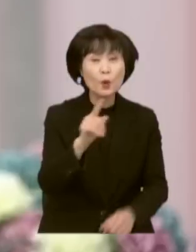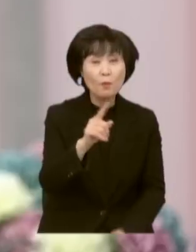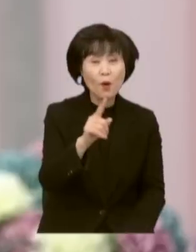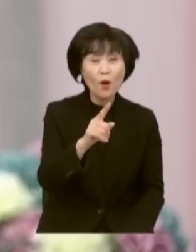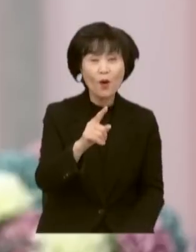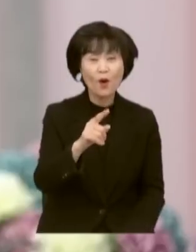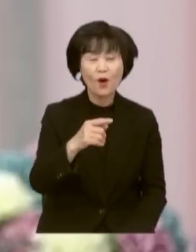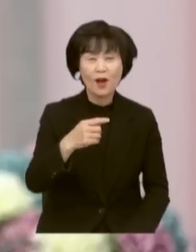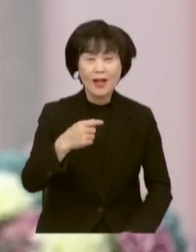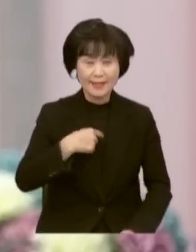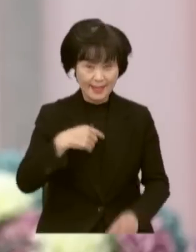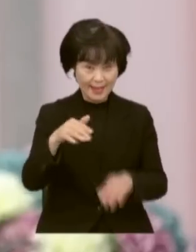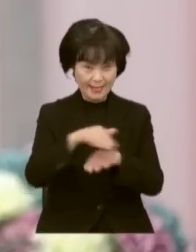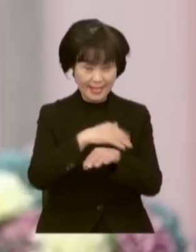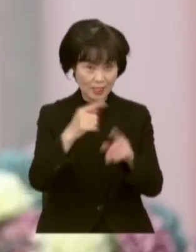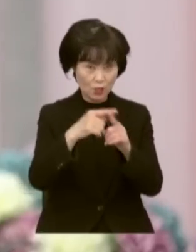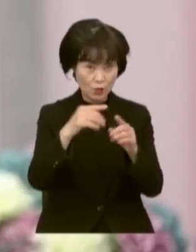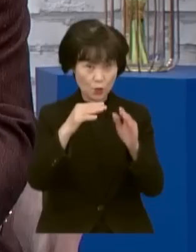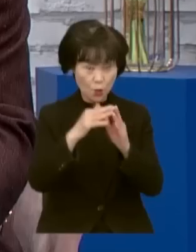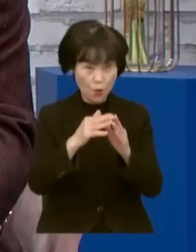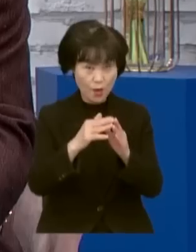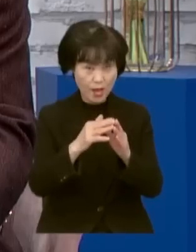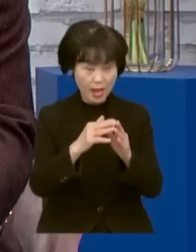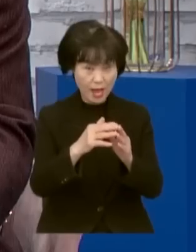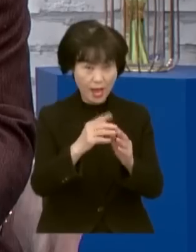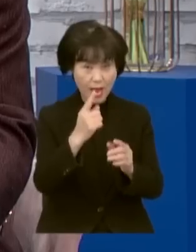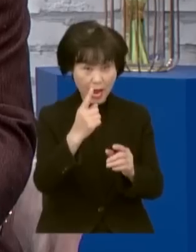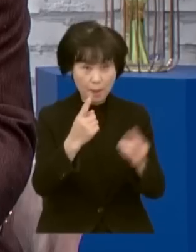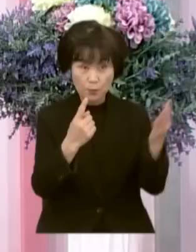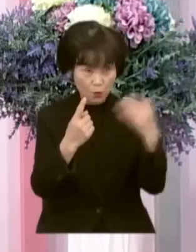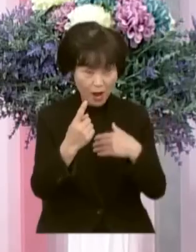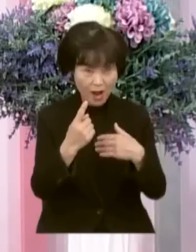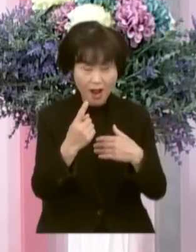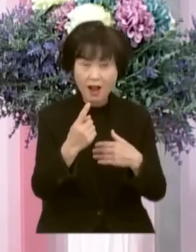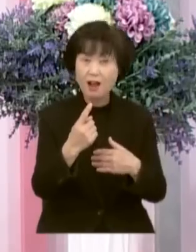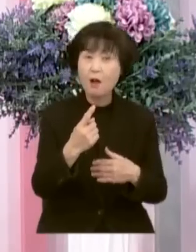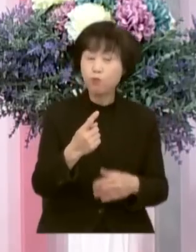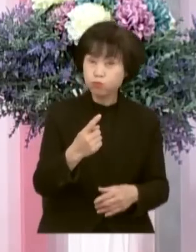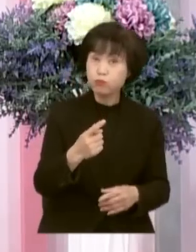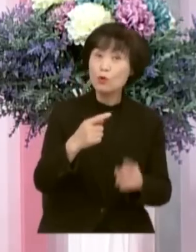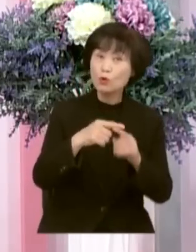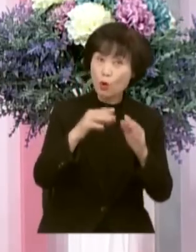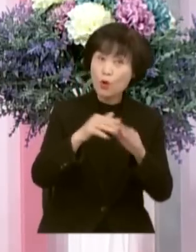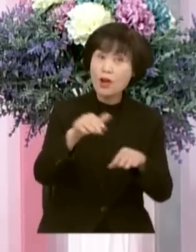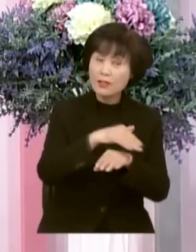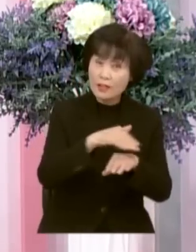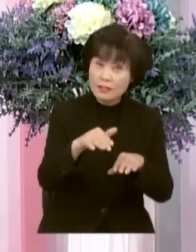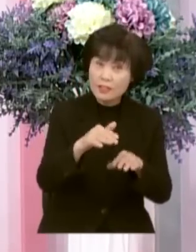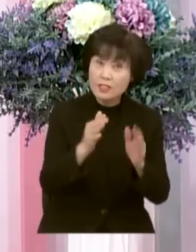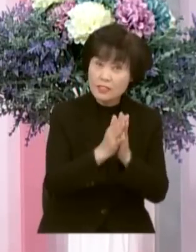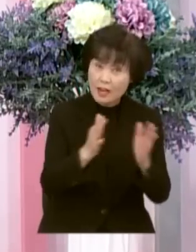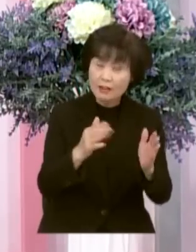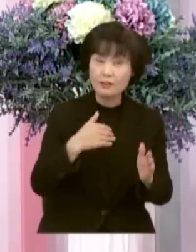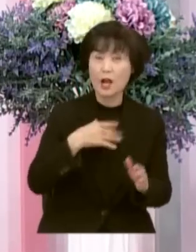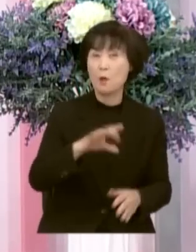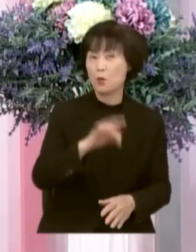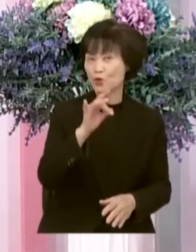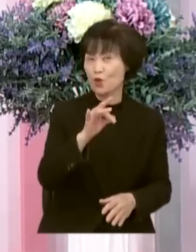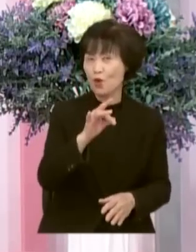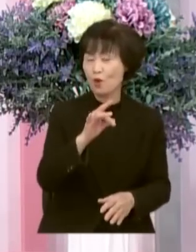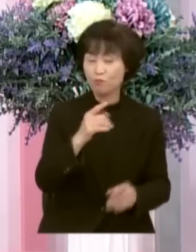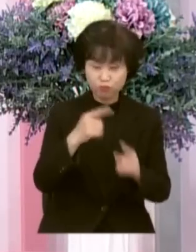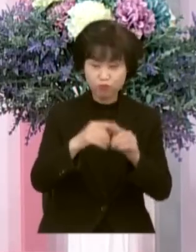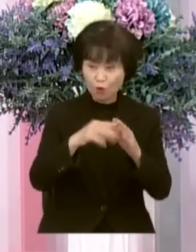조건이 자기네 교회 한번 가는 거예요. 그래서 교회는 내가 원조인데 뭐 어려울 게 뭐가 있겠어요. 문제 없어.